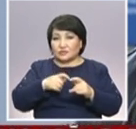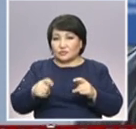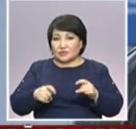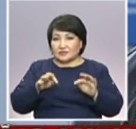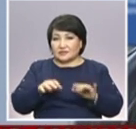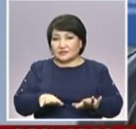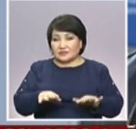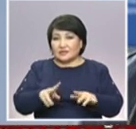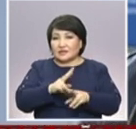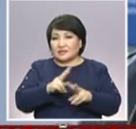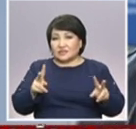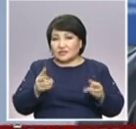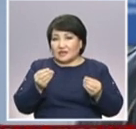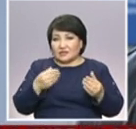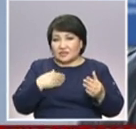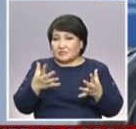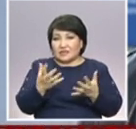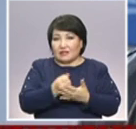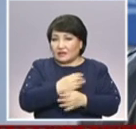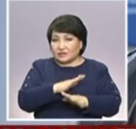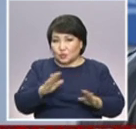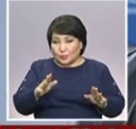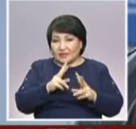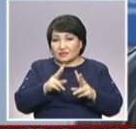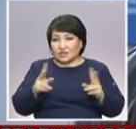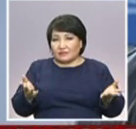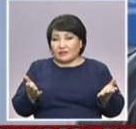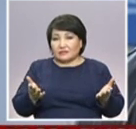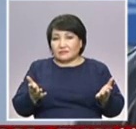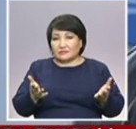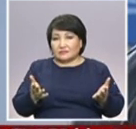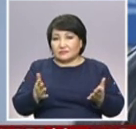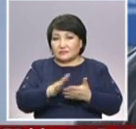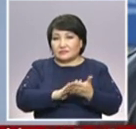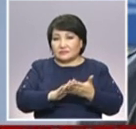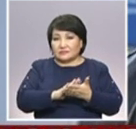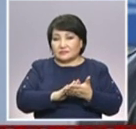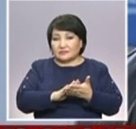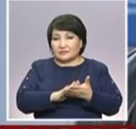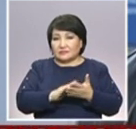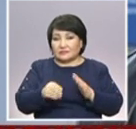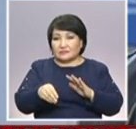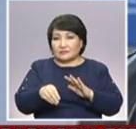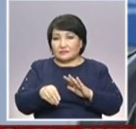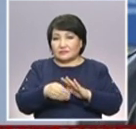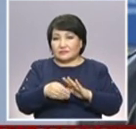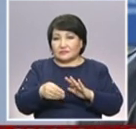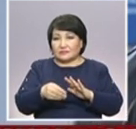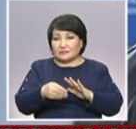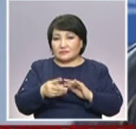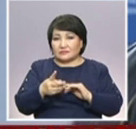Бірақ ешқандай ақша алған жоқ. Ешқандай вещественный доказательство жоқ, жалғыз ғана бір записьтері